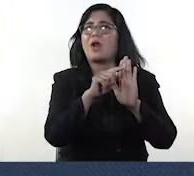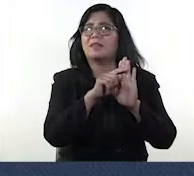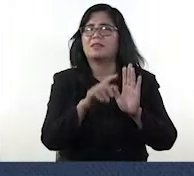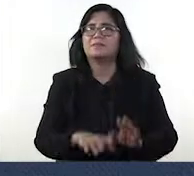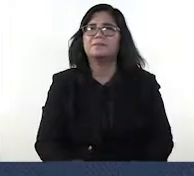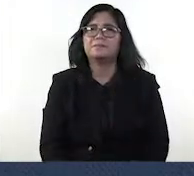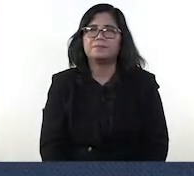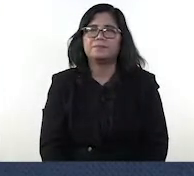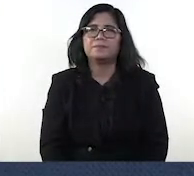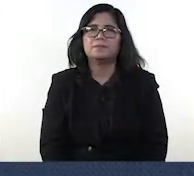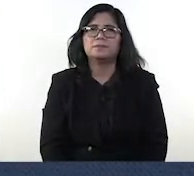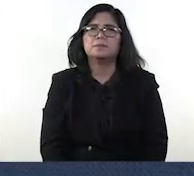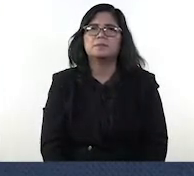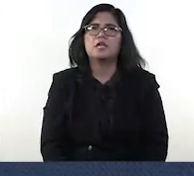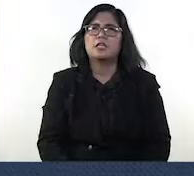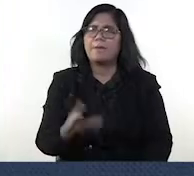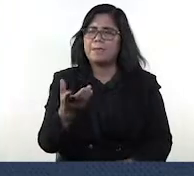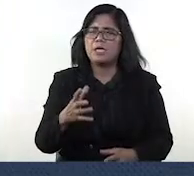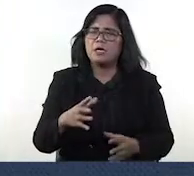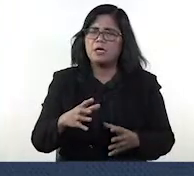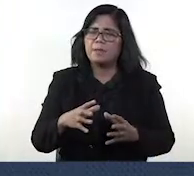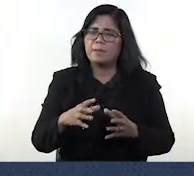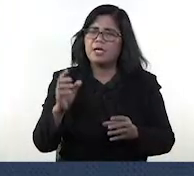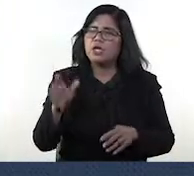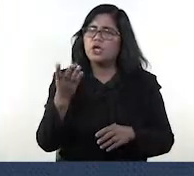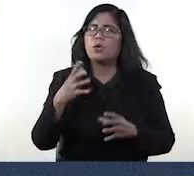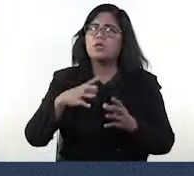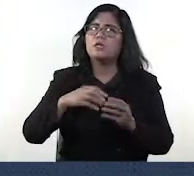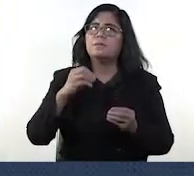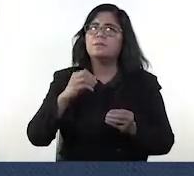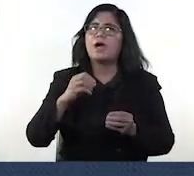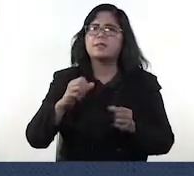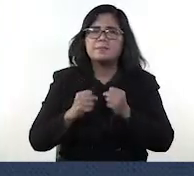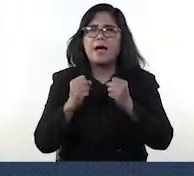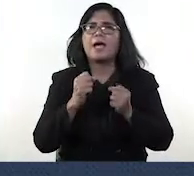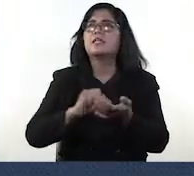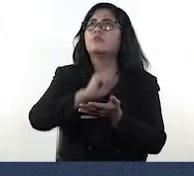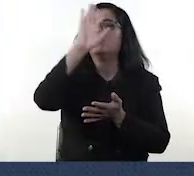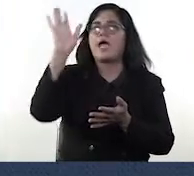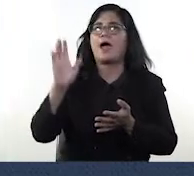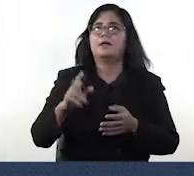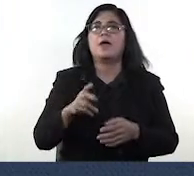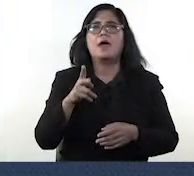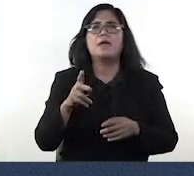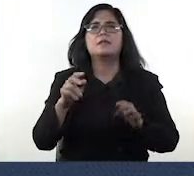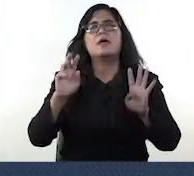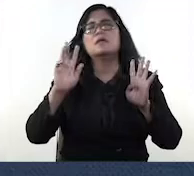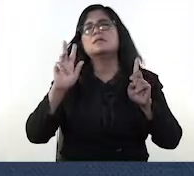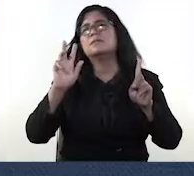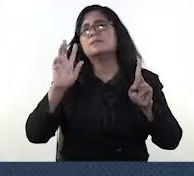Hai lebih pada roh yang menghidupkan pada semangat yang menuntun mereka muliaan kita lihat selanjutnya ayat 19